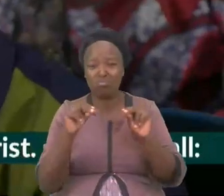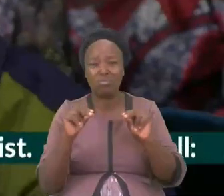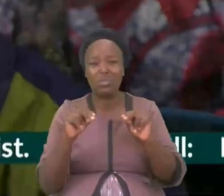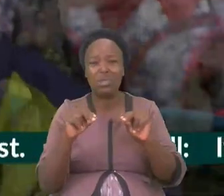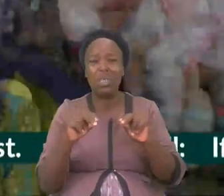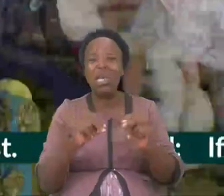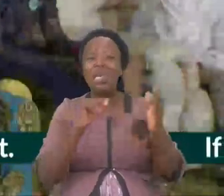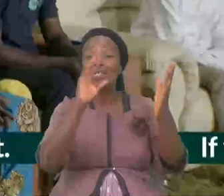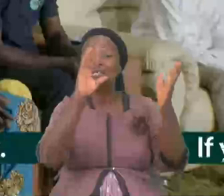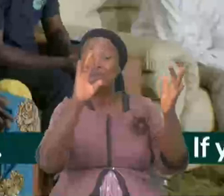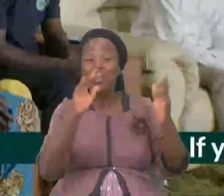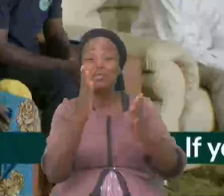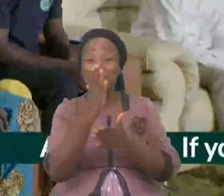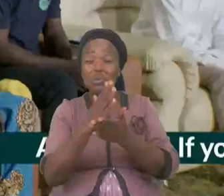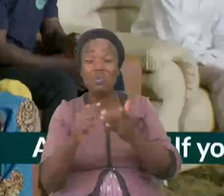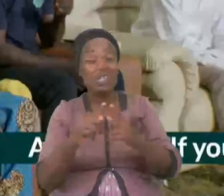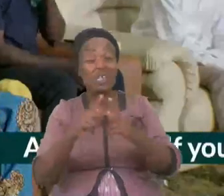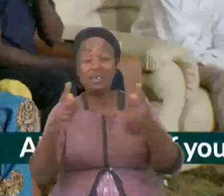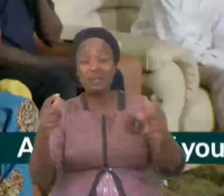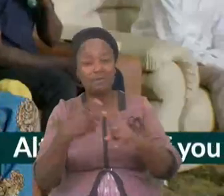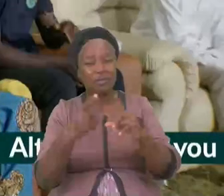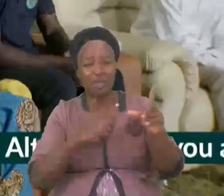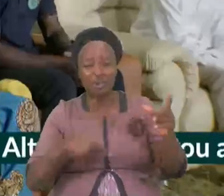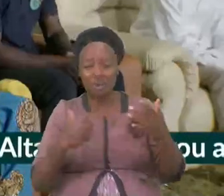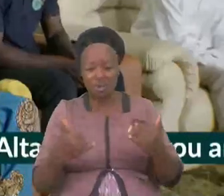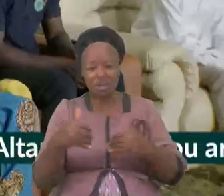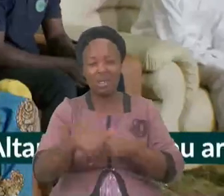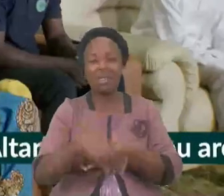En espérant ce que Dieu veut faire pour toi ce soir.